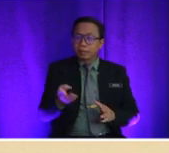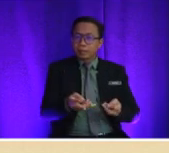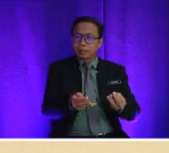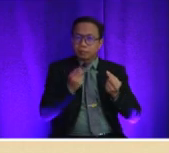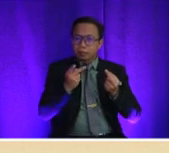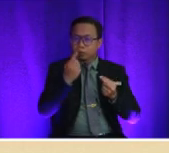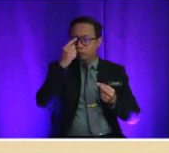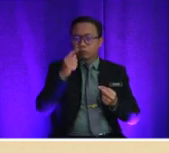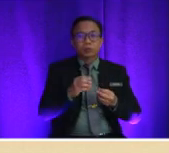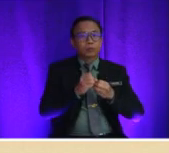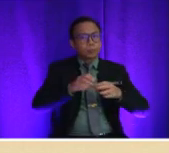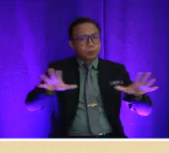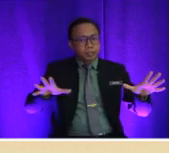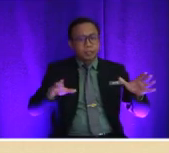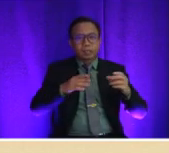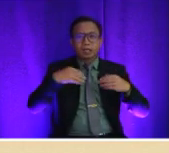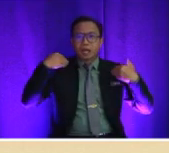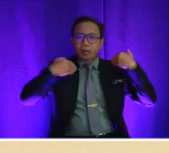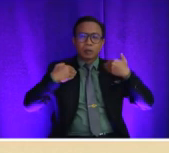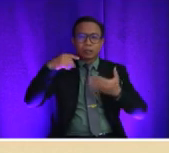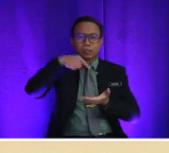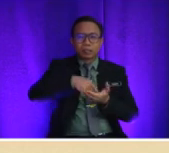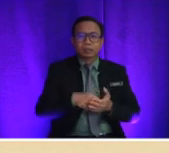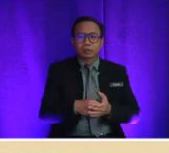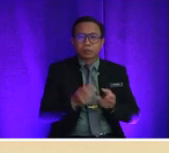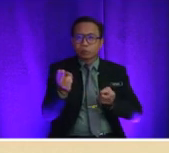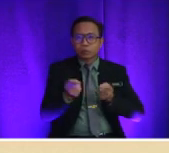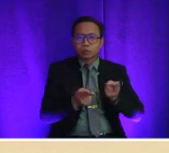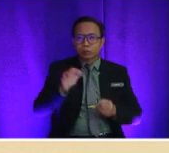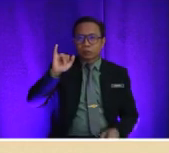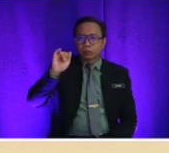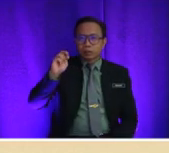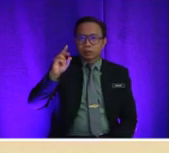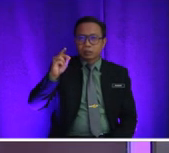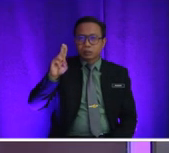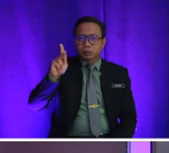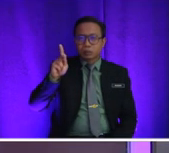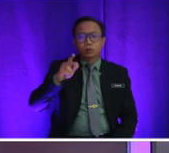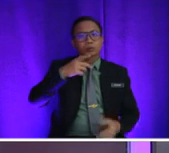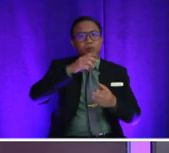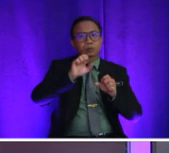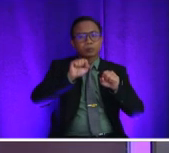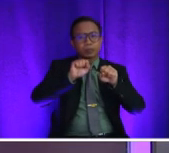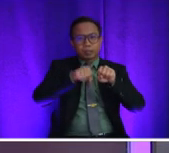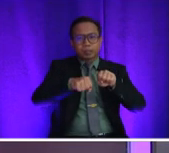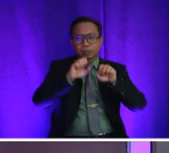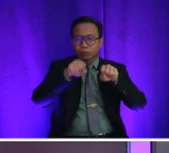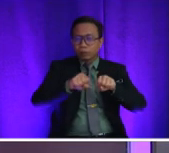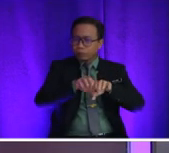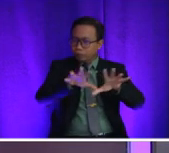untuk membiak ikan ini Oke yang kedua mengurus induk macam ini itu supaya dapat